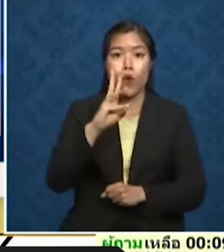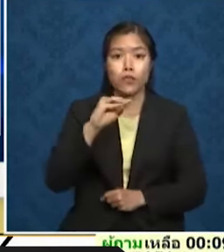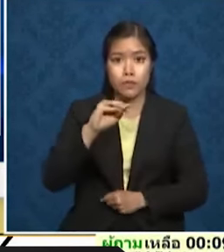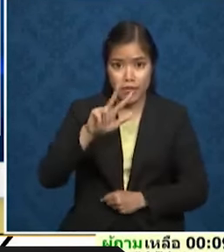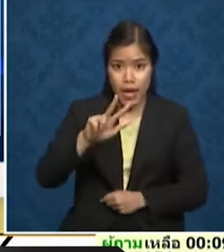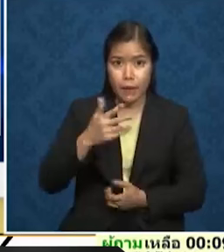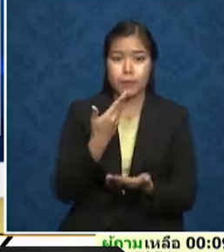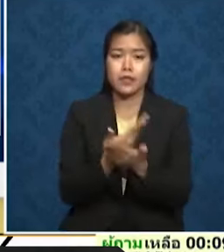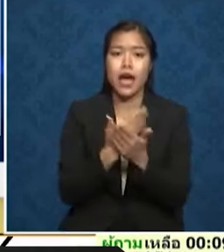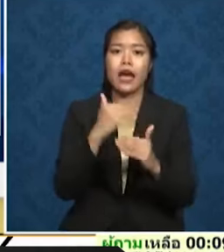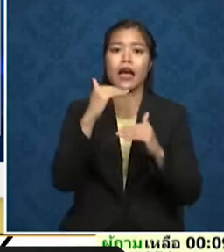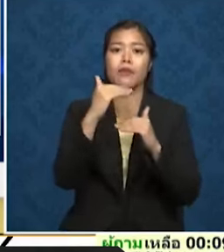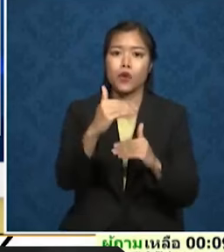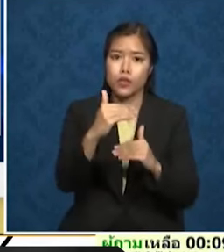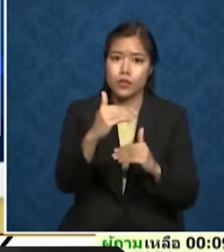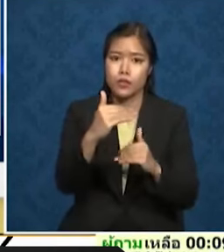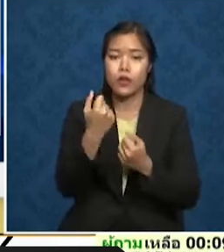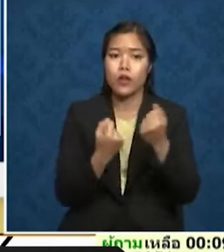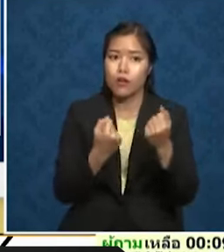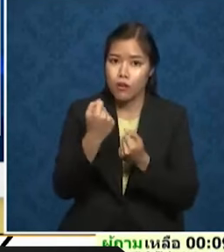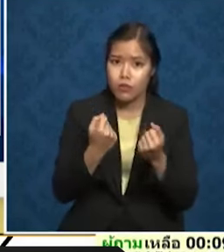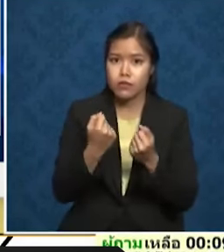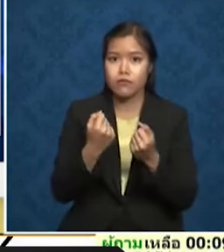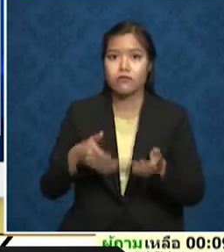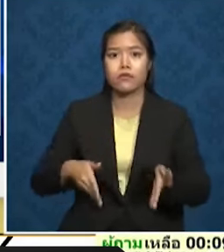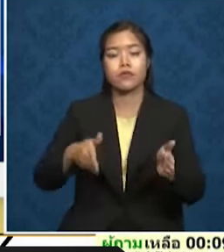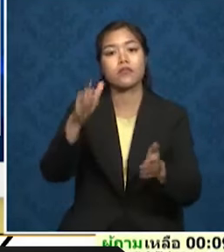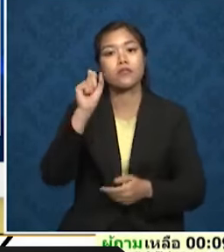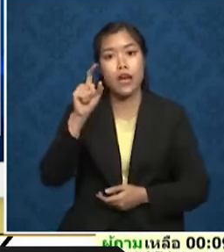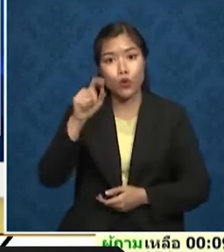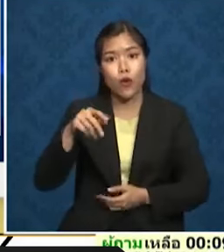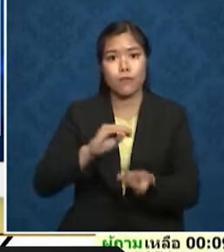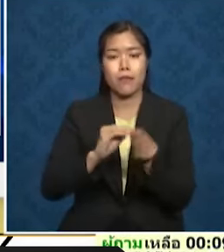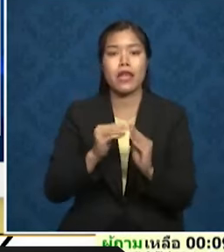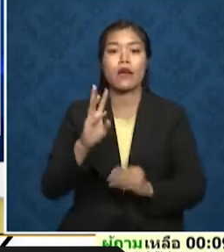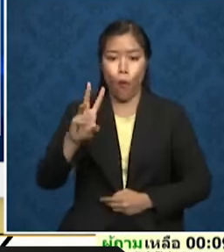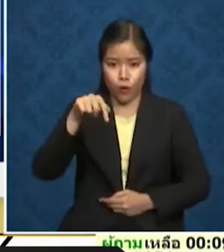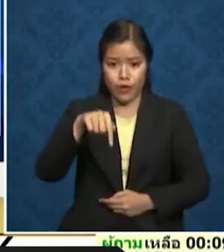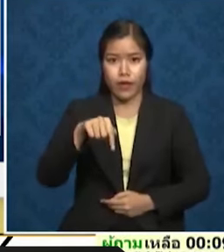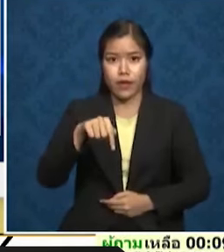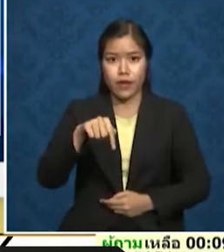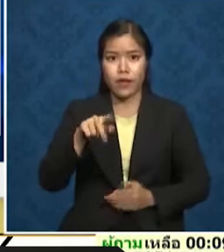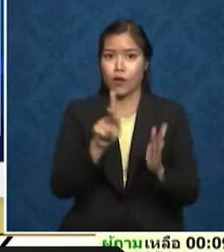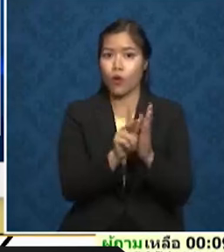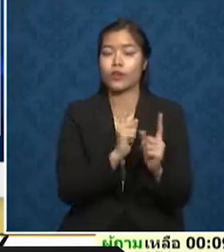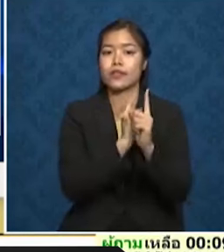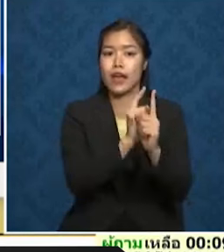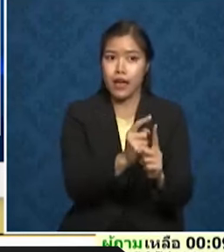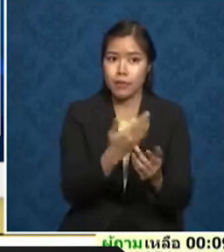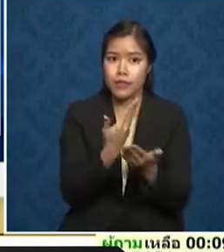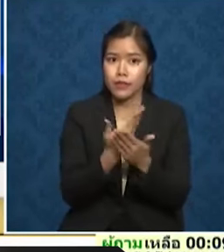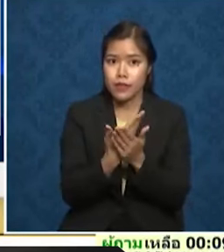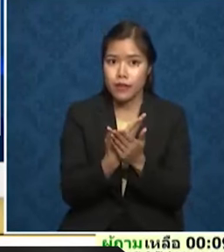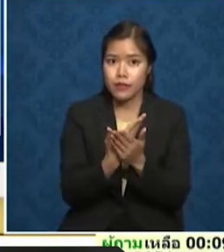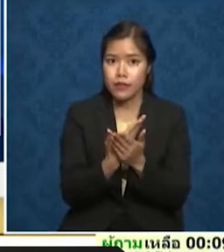ค่าธรรมเนียมการใช้ยานยนต์ทางหลวงพิเศษหมายเลข6นะคะโดยค่าธรรมเนียมผ่านทางได้ติดตามระยะท